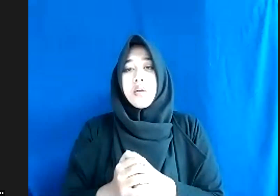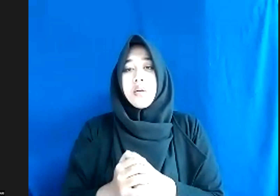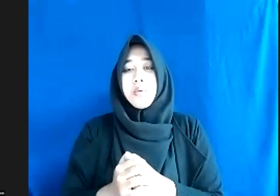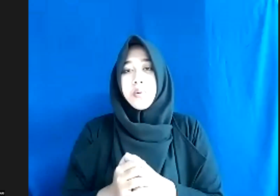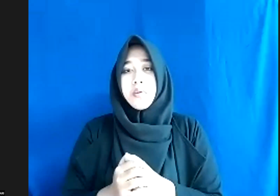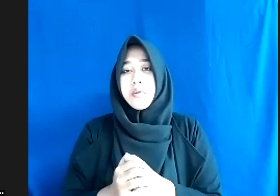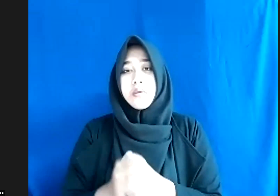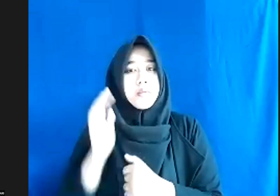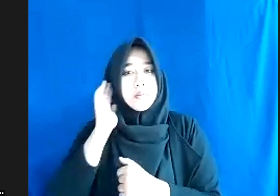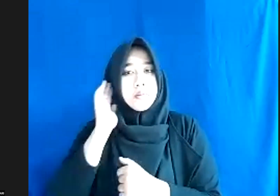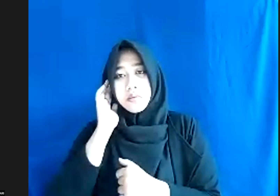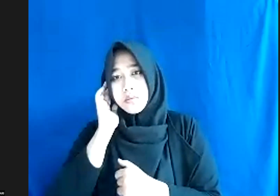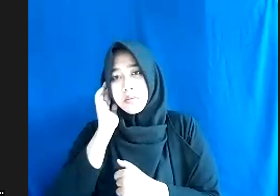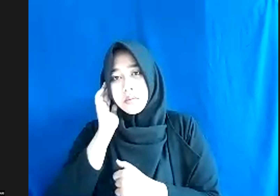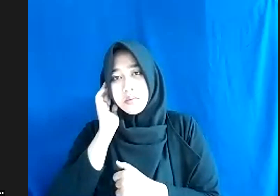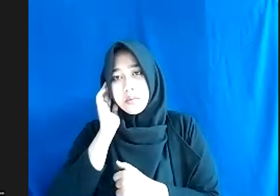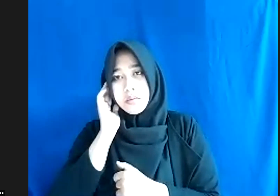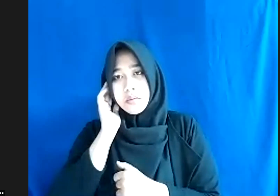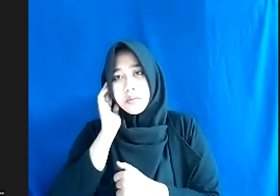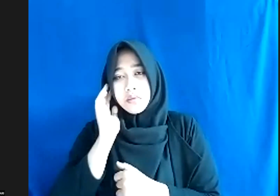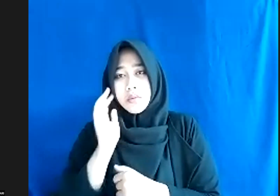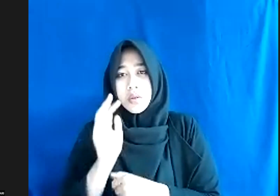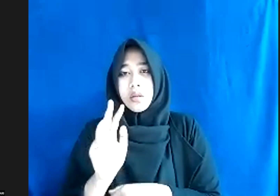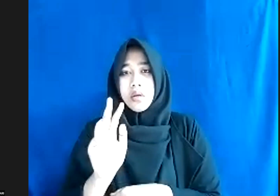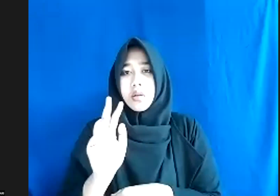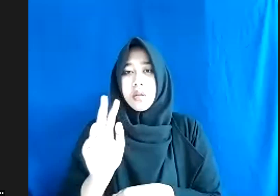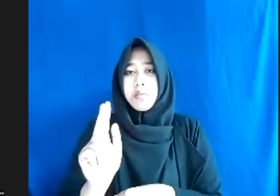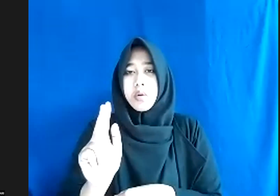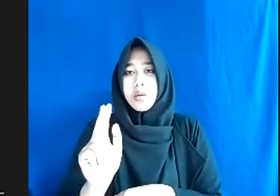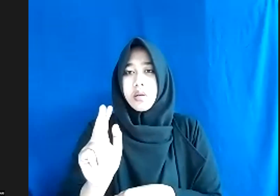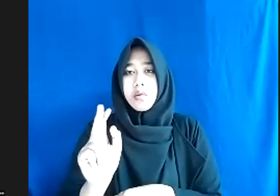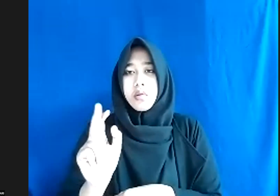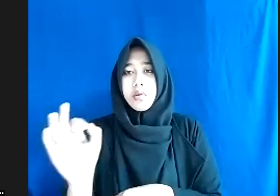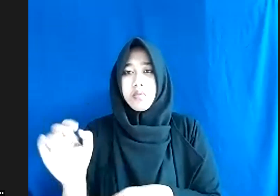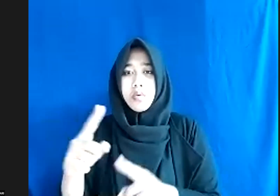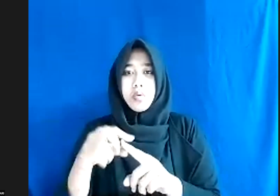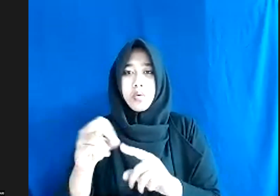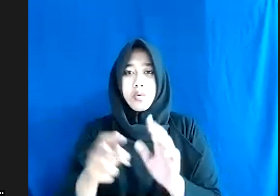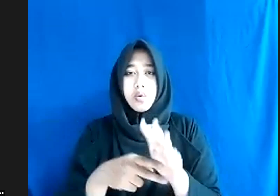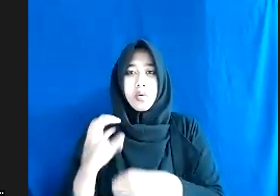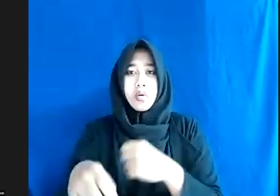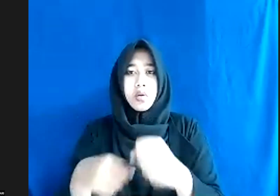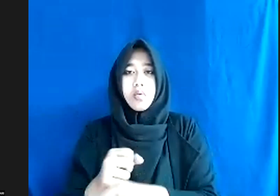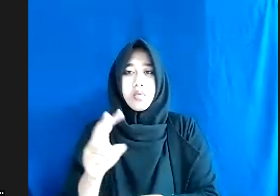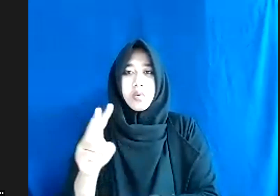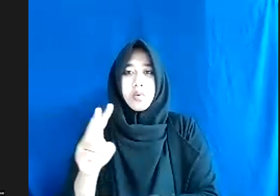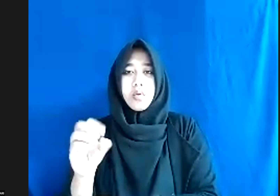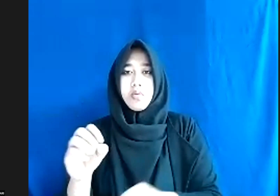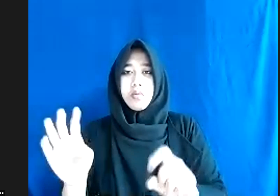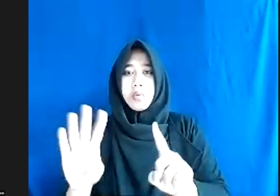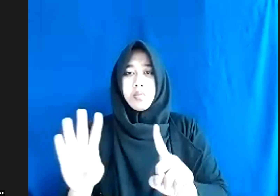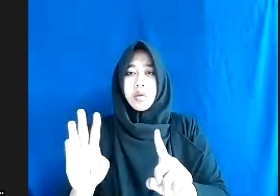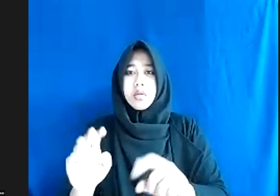800 ribuan ton tahun 2014 menjadi 2 ton lebih pada tahun